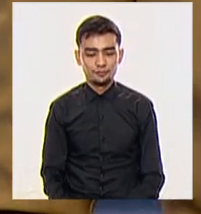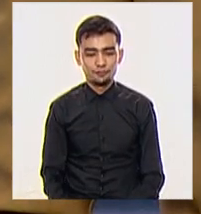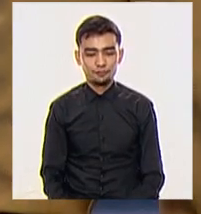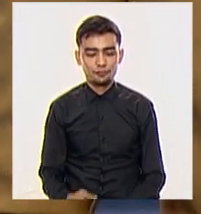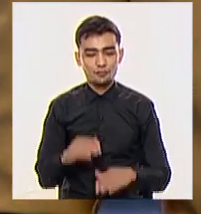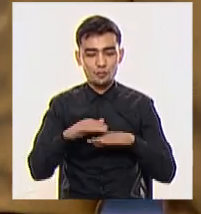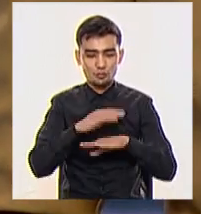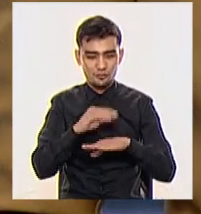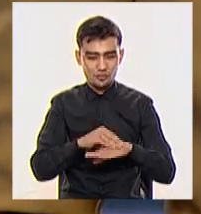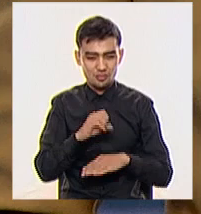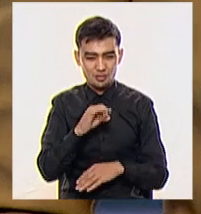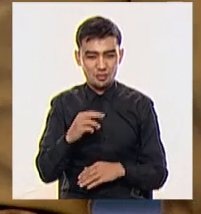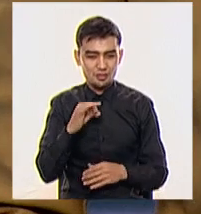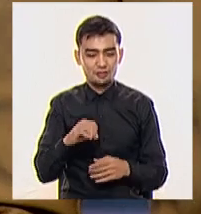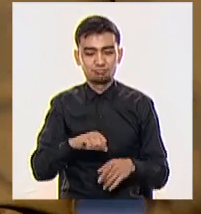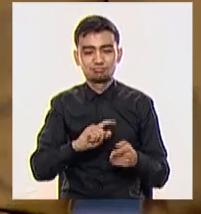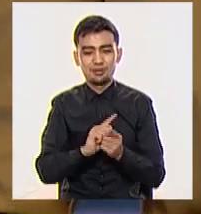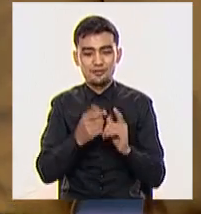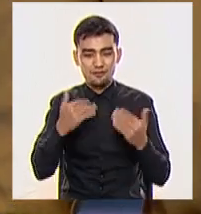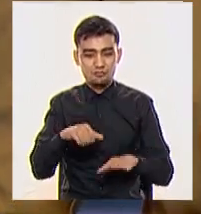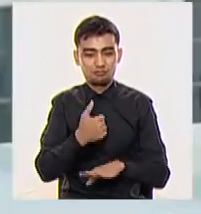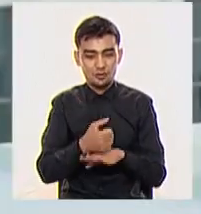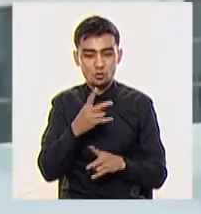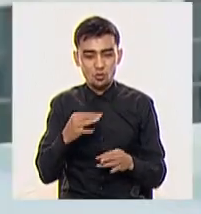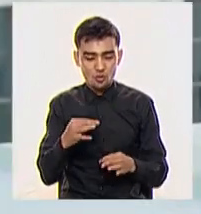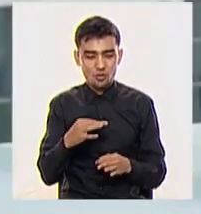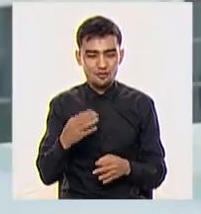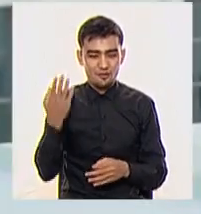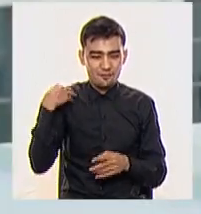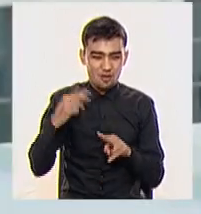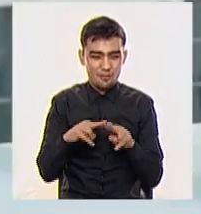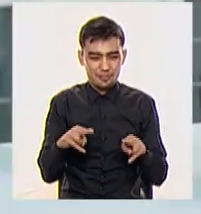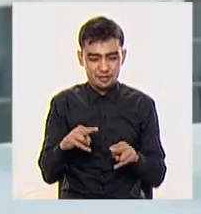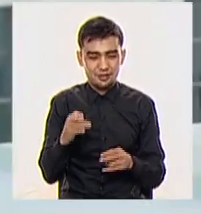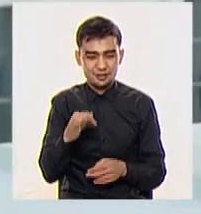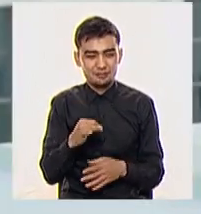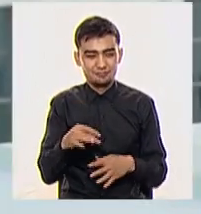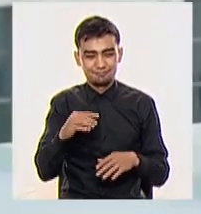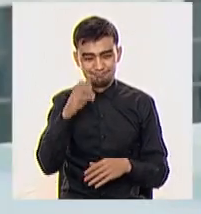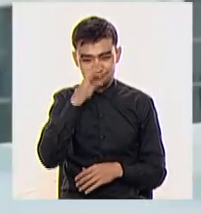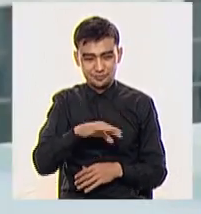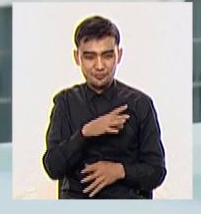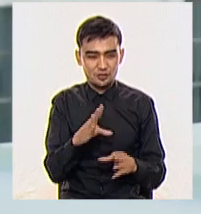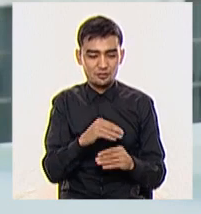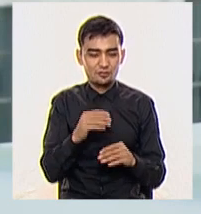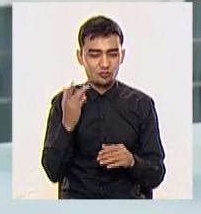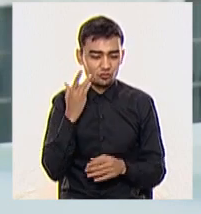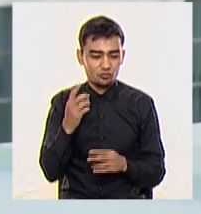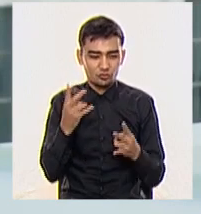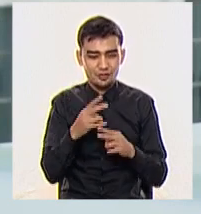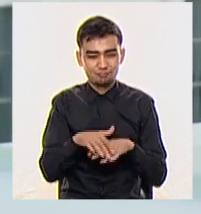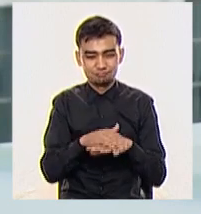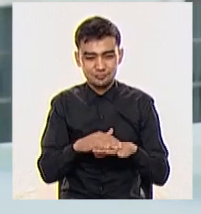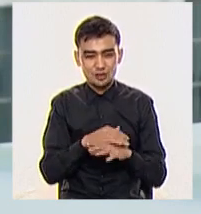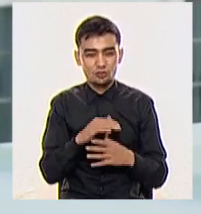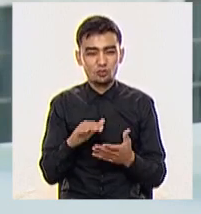Кеш жарық, айда төраға ауысқанымен міндет бұрынғыдай. Елімізде ұлтаралық кикілжіңді болдырмай татулықты сақтау. Кез келген